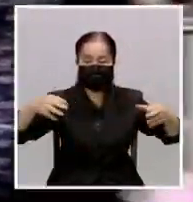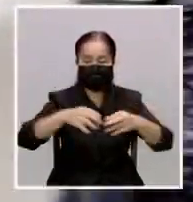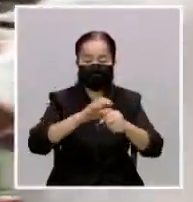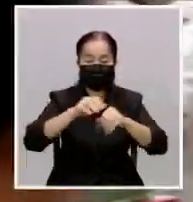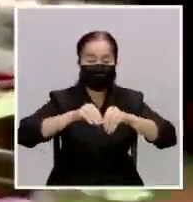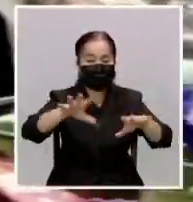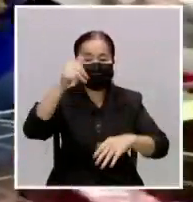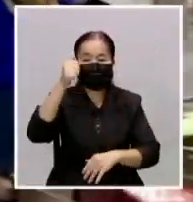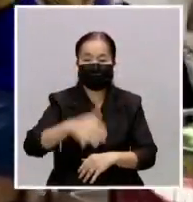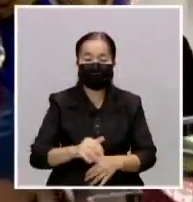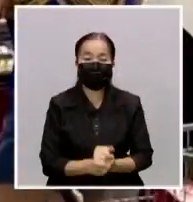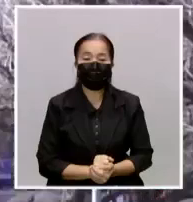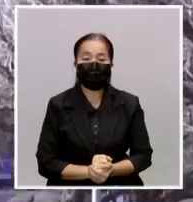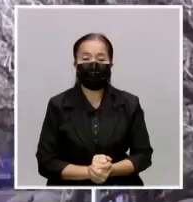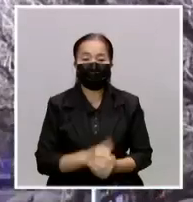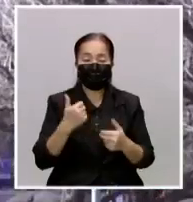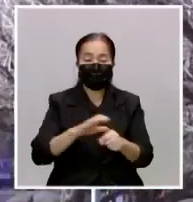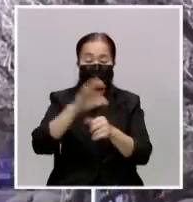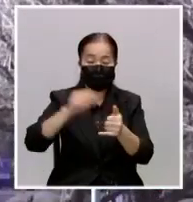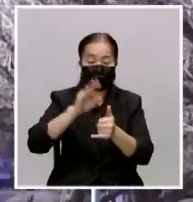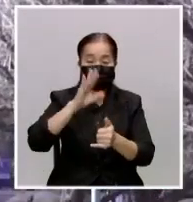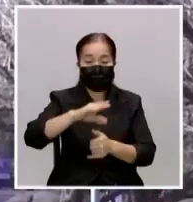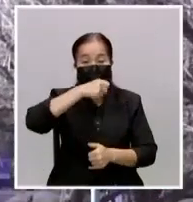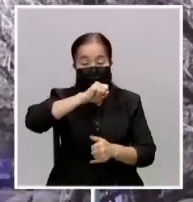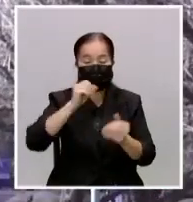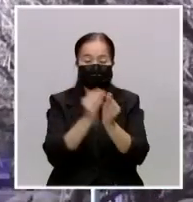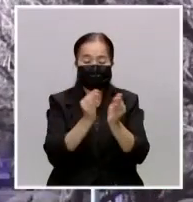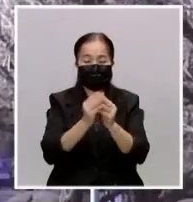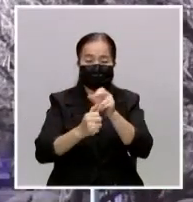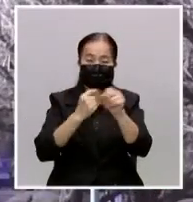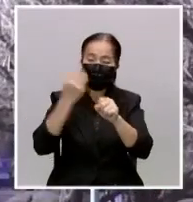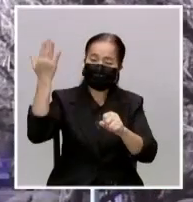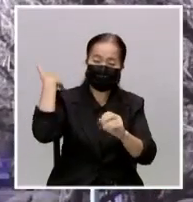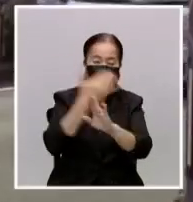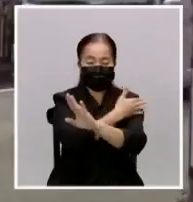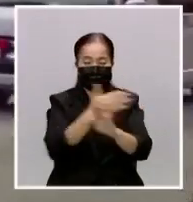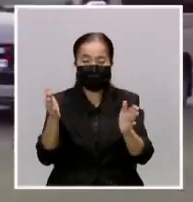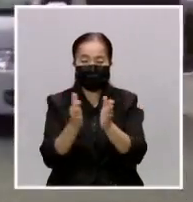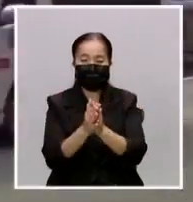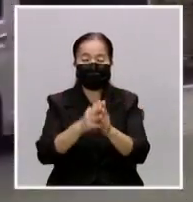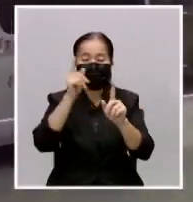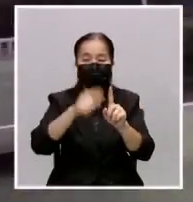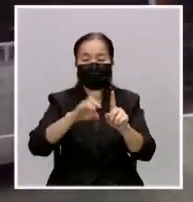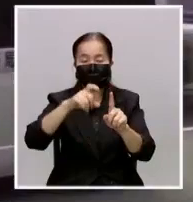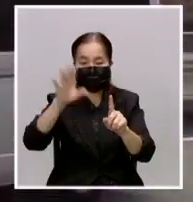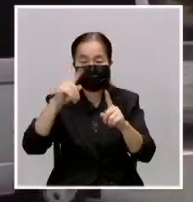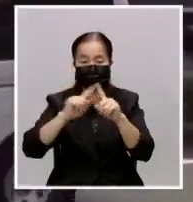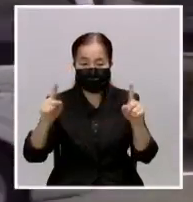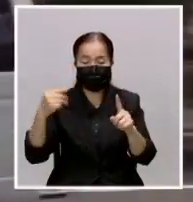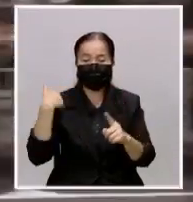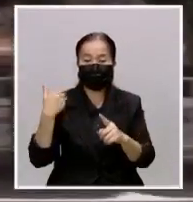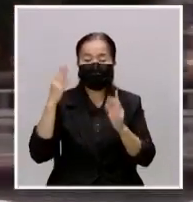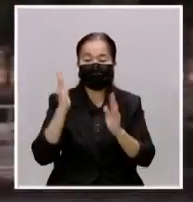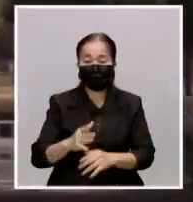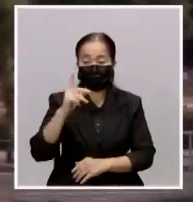อบใหม่แม้ยอดติดเชื้อสะสมในไต้หวันนับตั้งแต่มีการระบาดเมื่อต้นปีจะมีเพียงแค่ 1,475 คนแต่การพบผู้ติดเชื้อใน